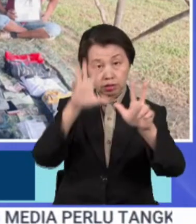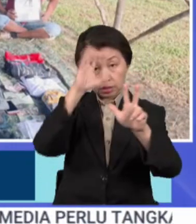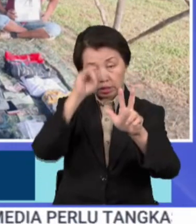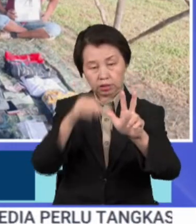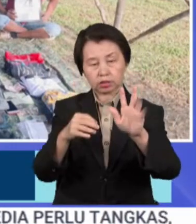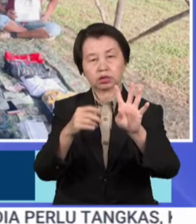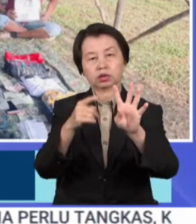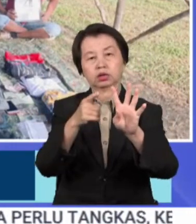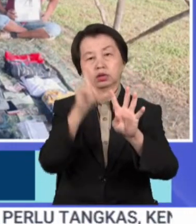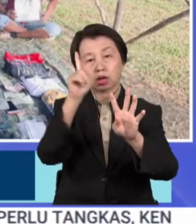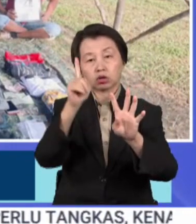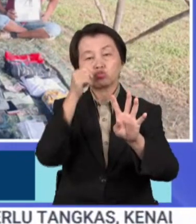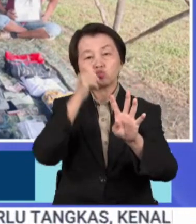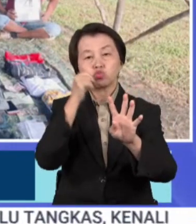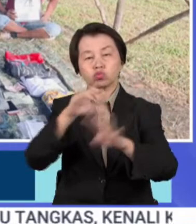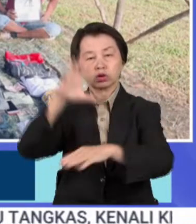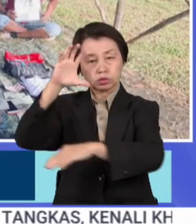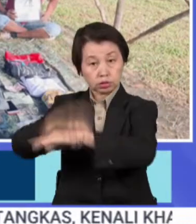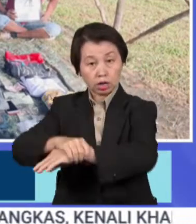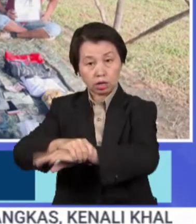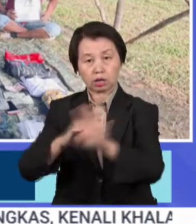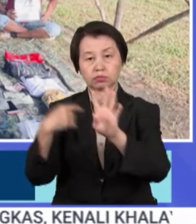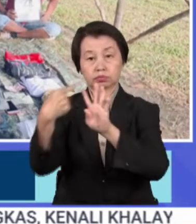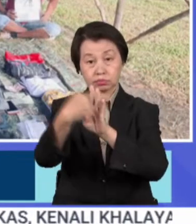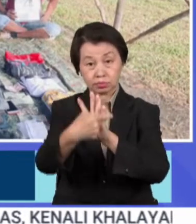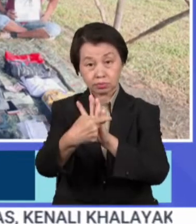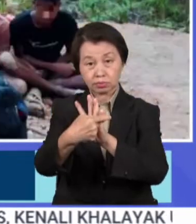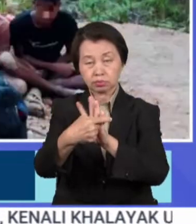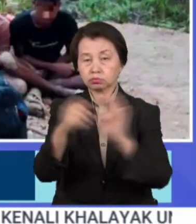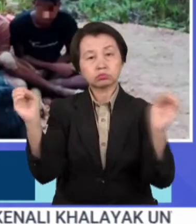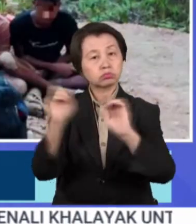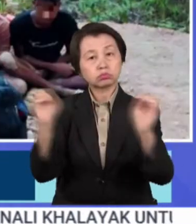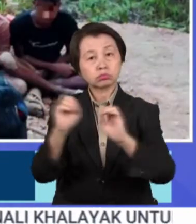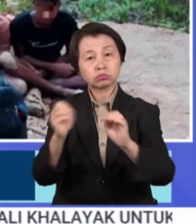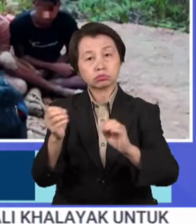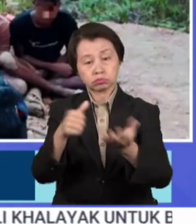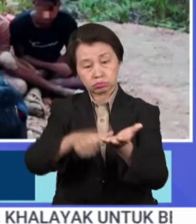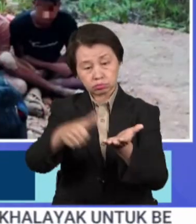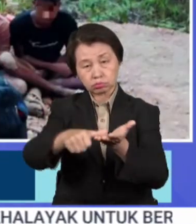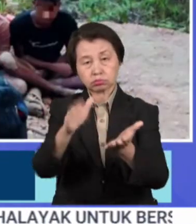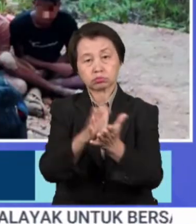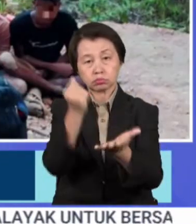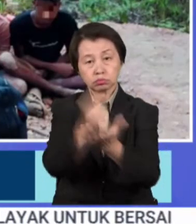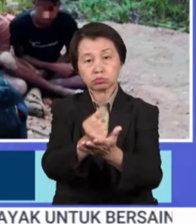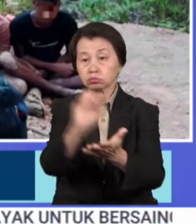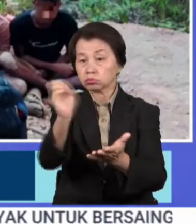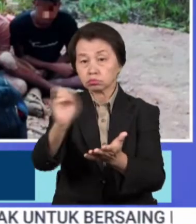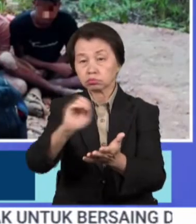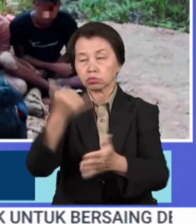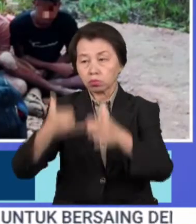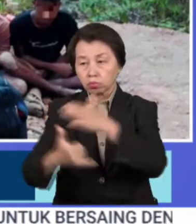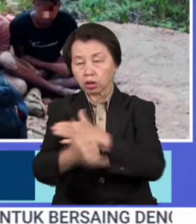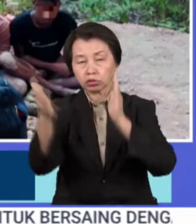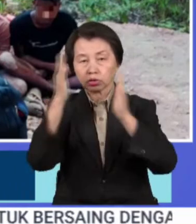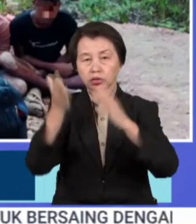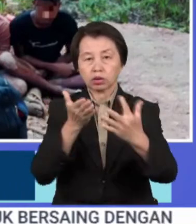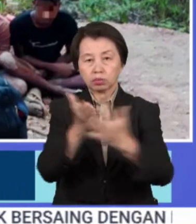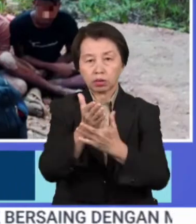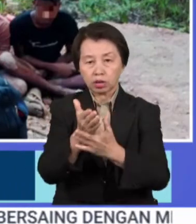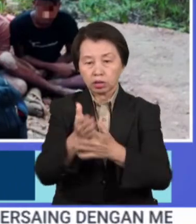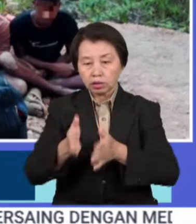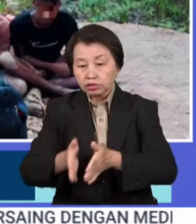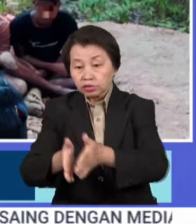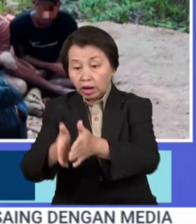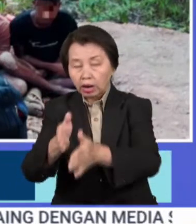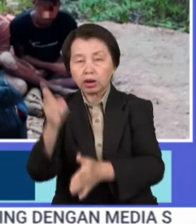dan seorang wanita ditahan. Kesemua mereka tidak mempunyai dokumen perjalanan yang sah dan memasuki negara melalui laluan haram.